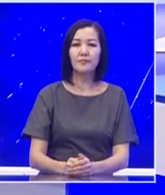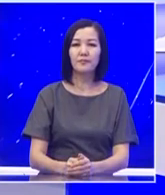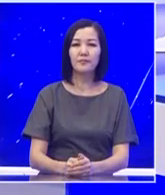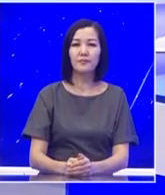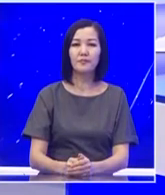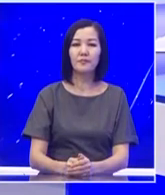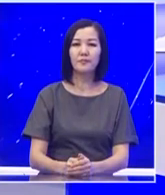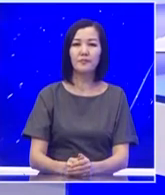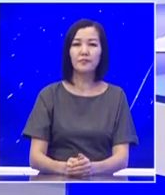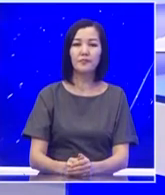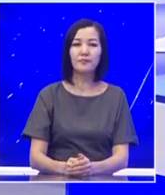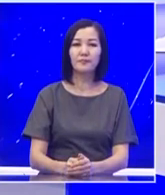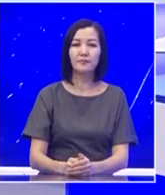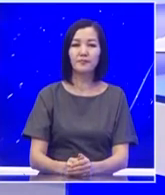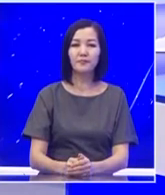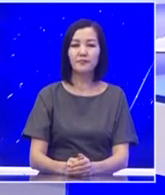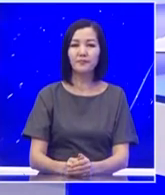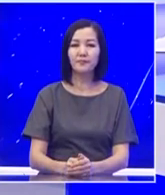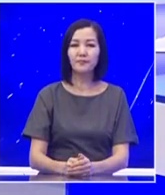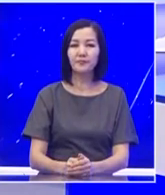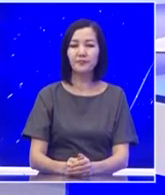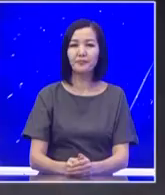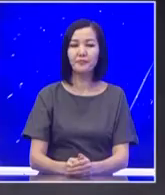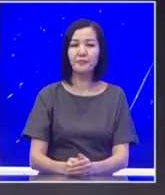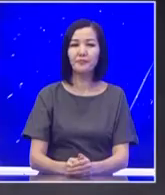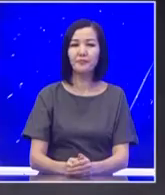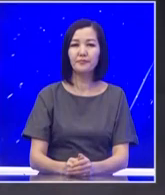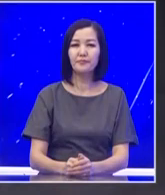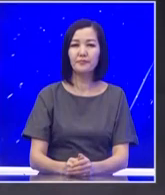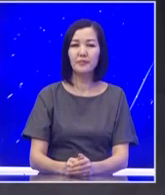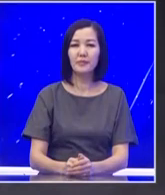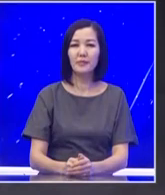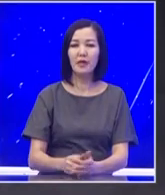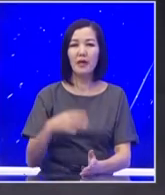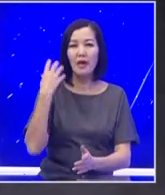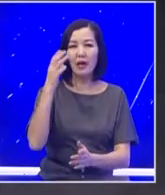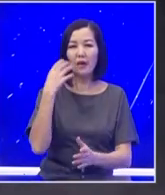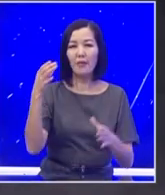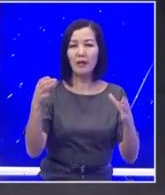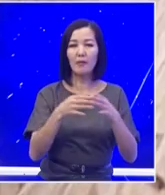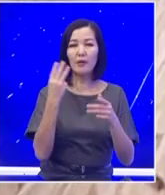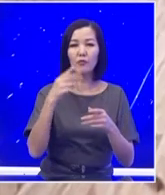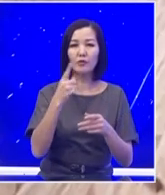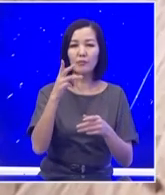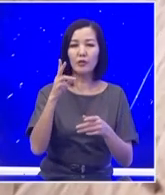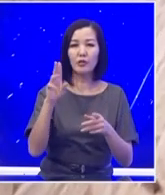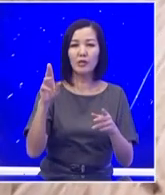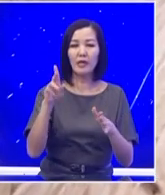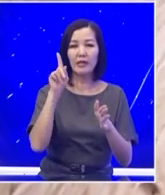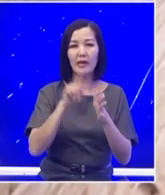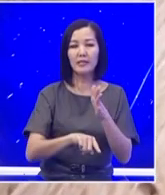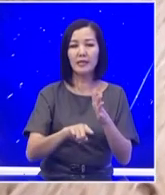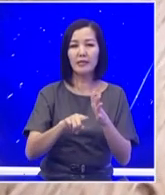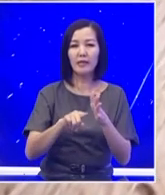Осы және өзге де ақпараттар жаһан жаңалықтар топтамасында. Apple компаниясы 31 наурызда арзан бағадағы iPhone